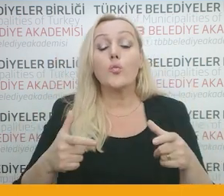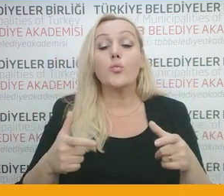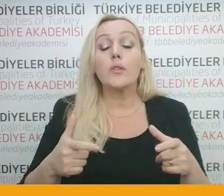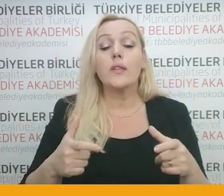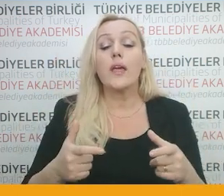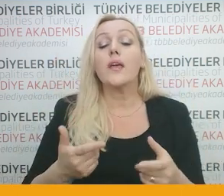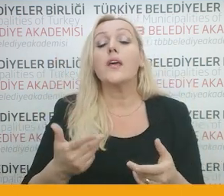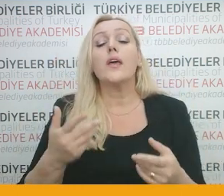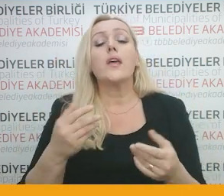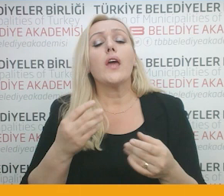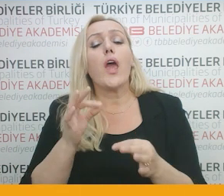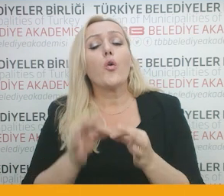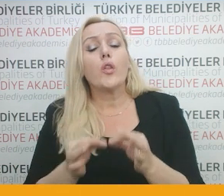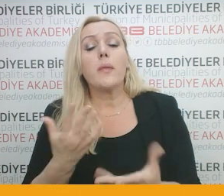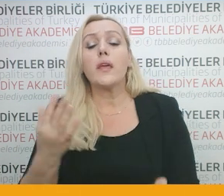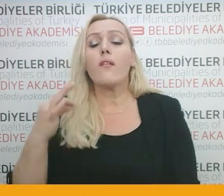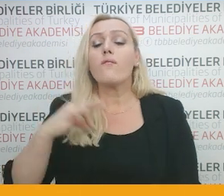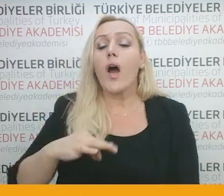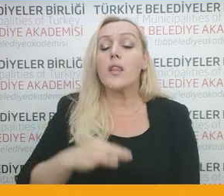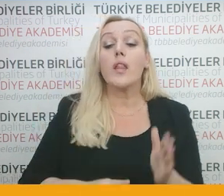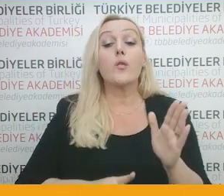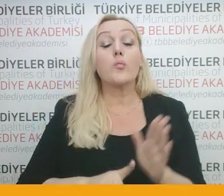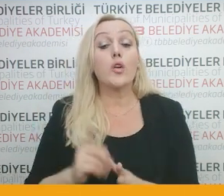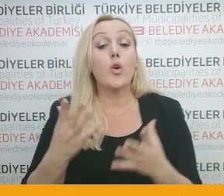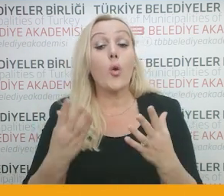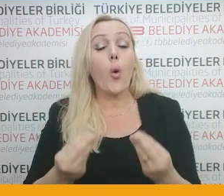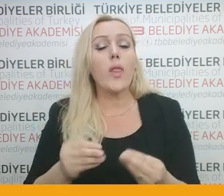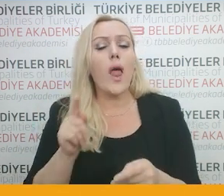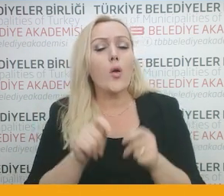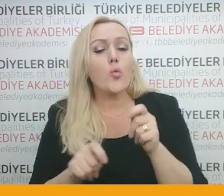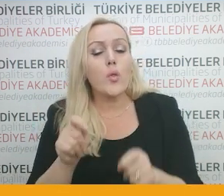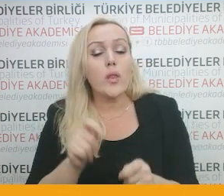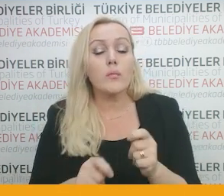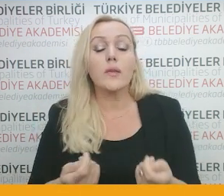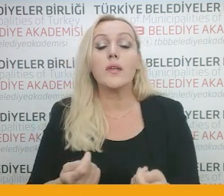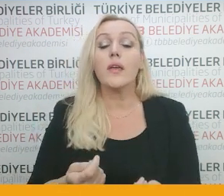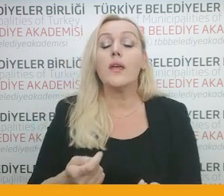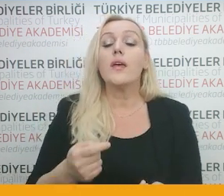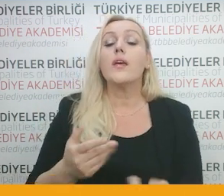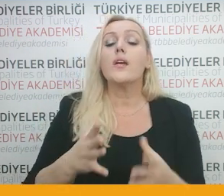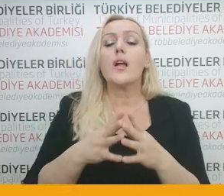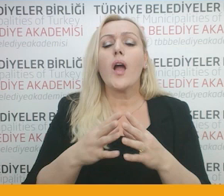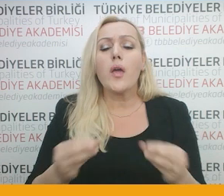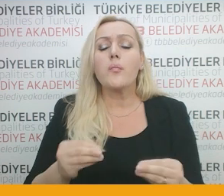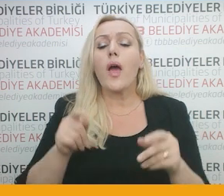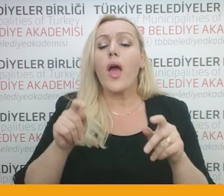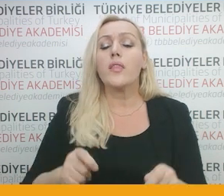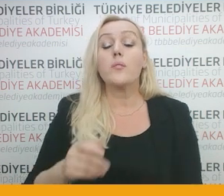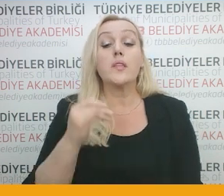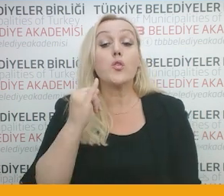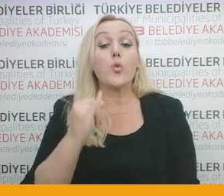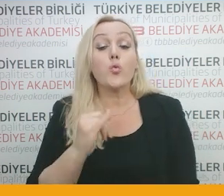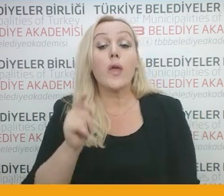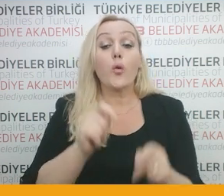kaynakların etkili, ekonomik ve verimli şekilde elde edilmesi ve kullanımını sağlamaktan, kaynakların kayıp ve kötüye kullanımının